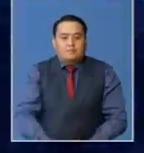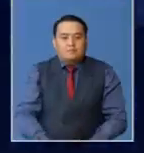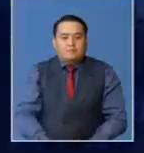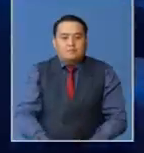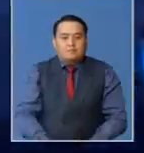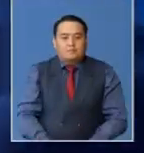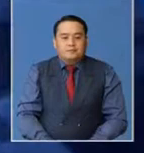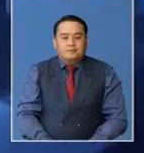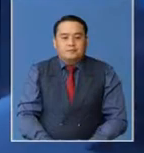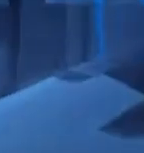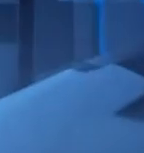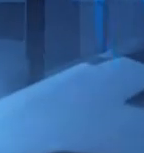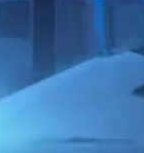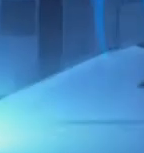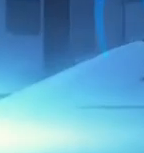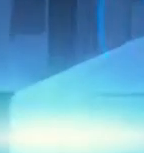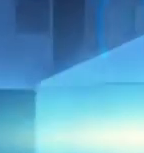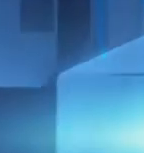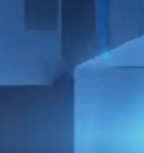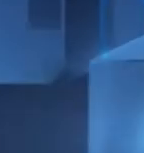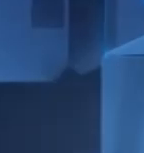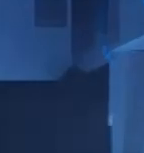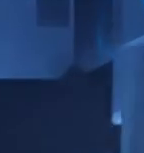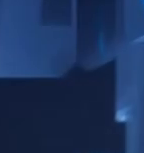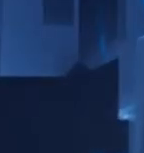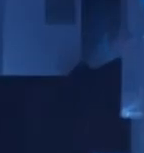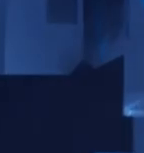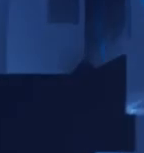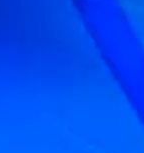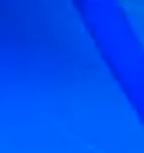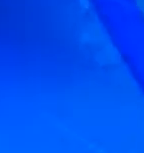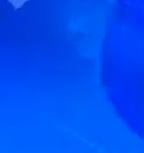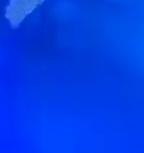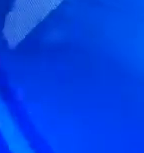Мустафа, Жайх Курманбаев, телеканал ЖТСУ, Панфиловский район.